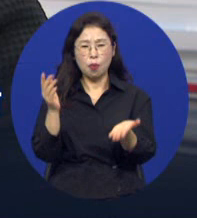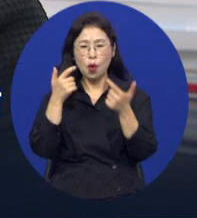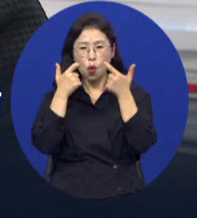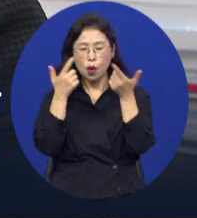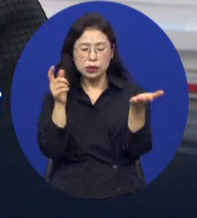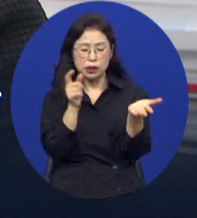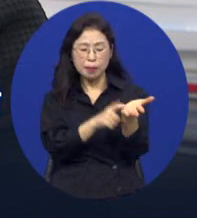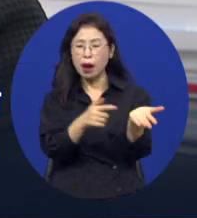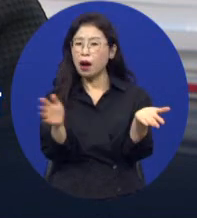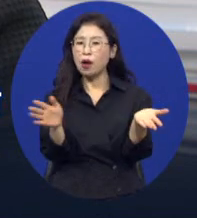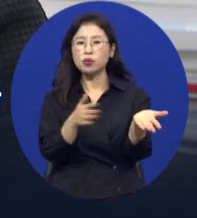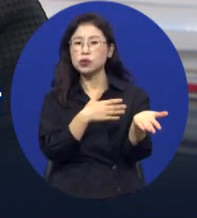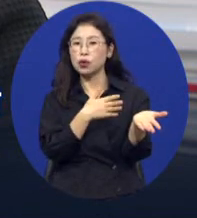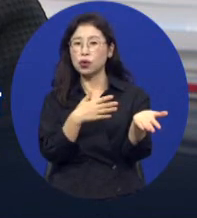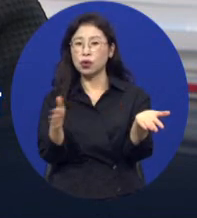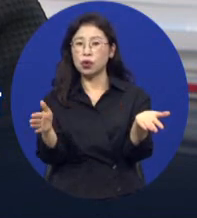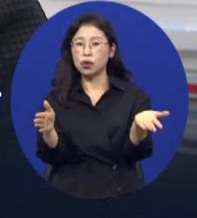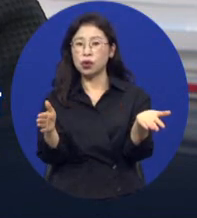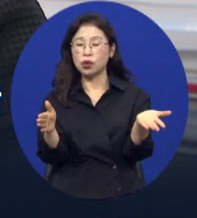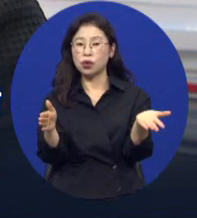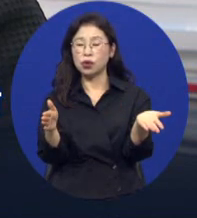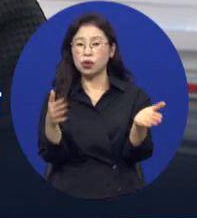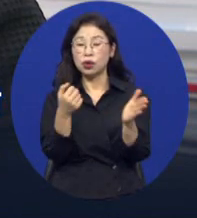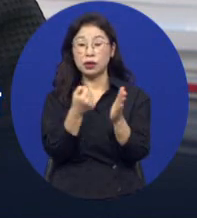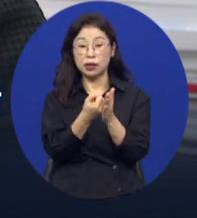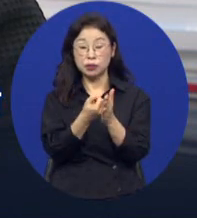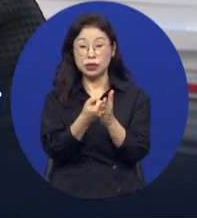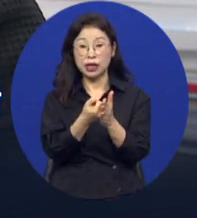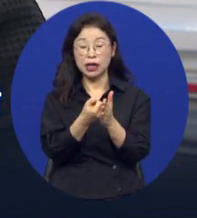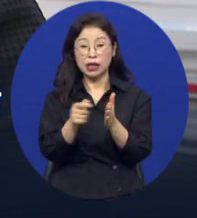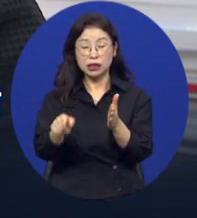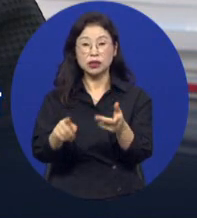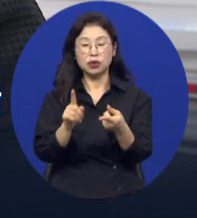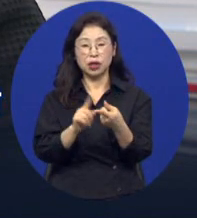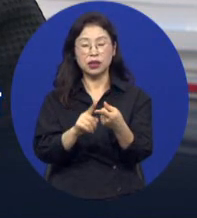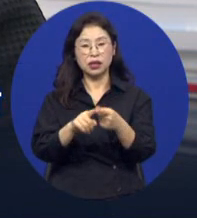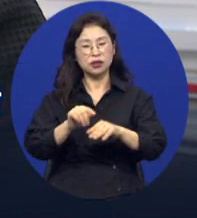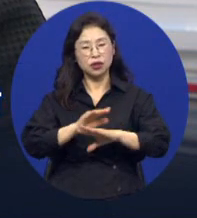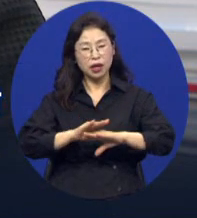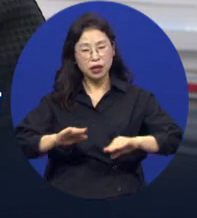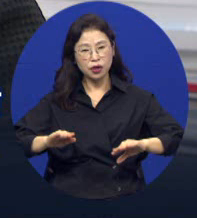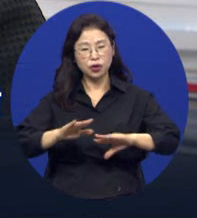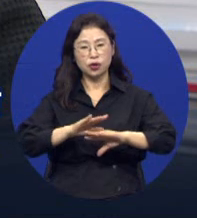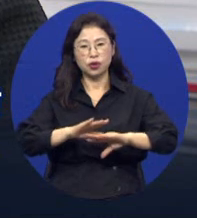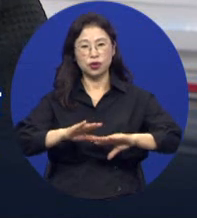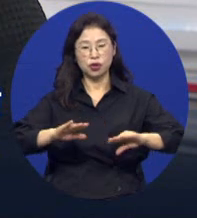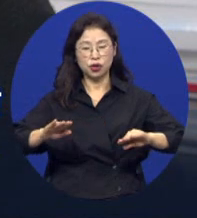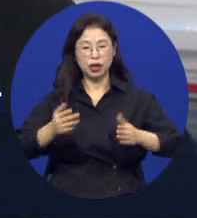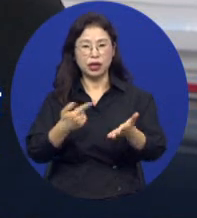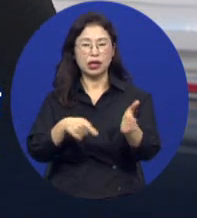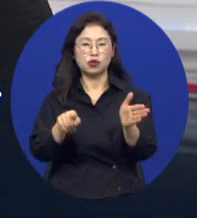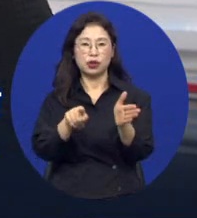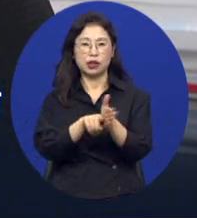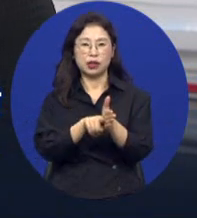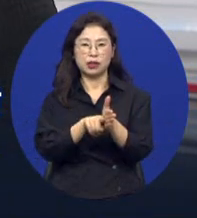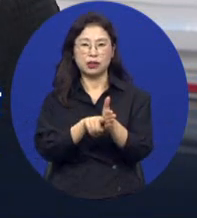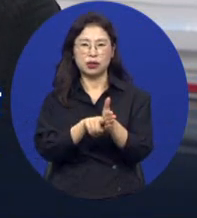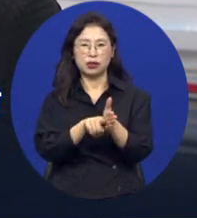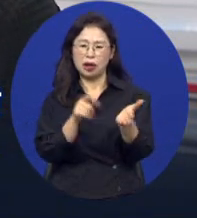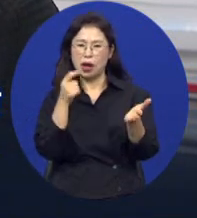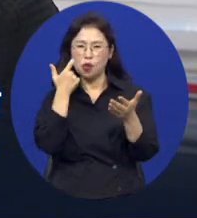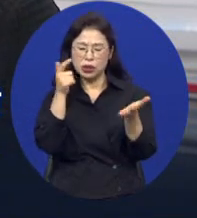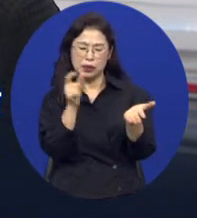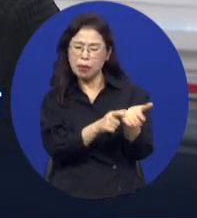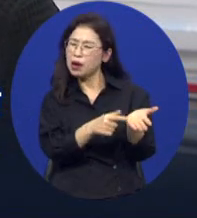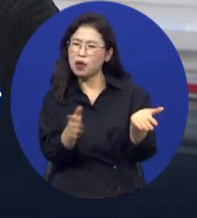않아서 지금 그걸 적극 해석하는데 있어 조금 불안한 감이